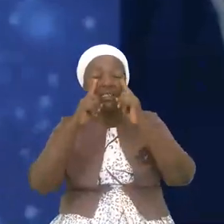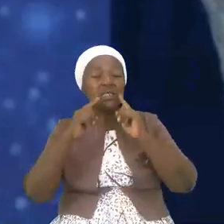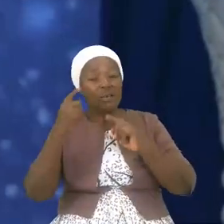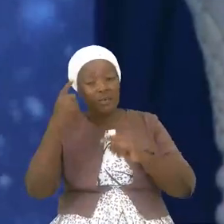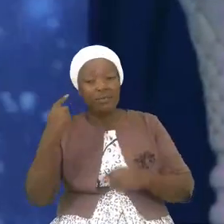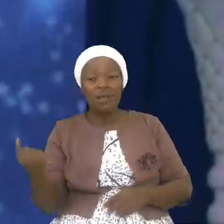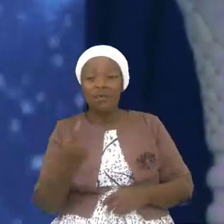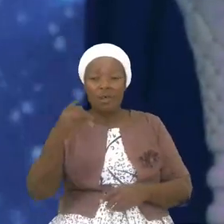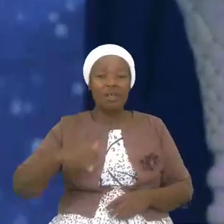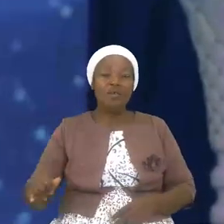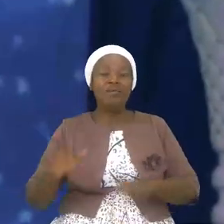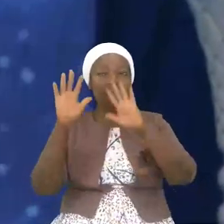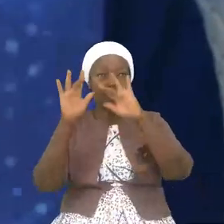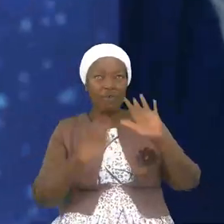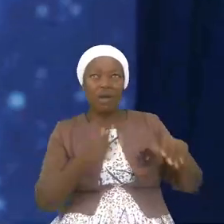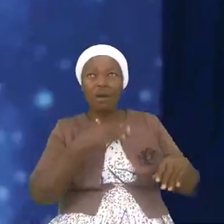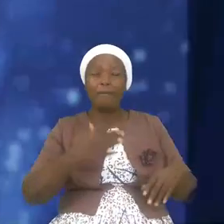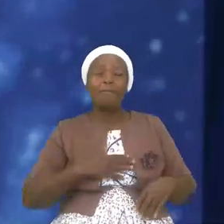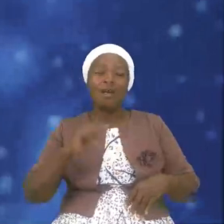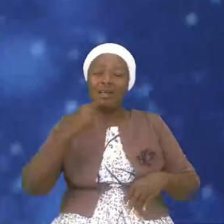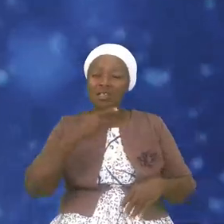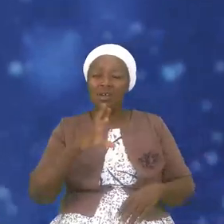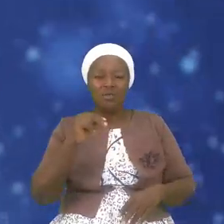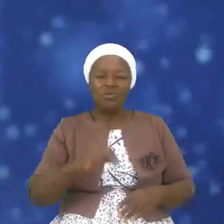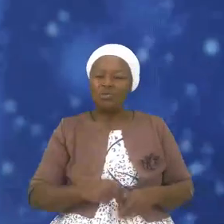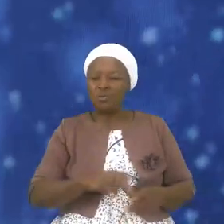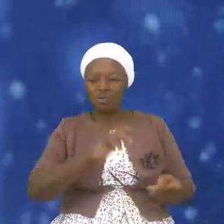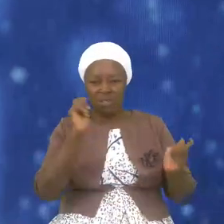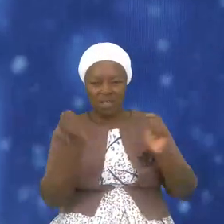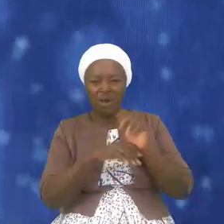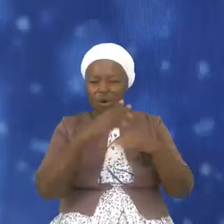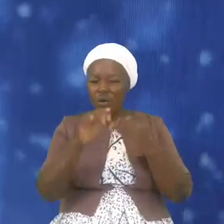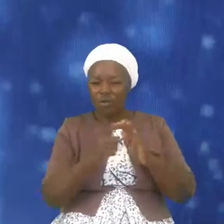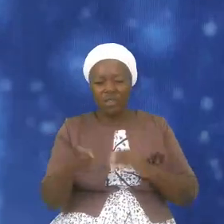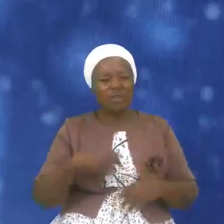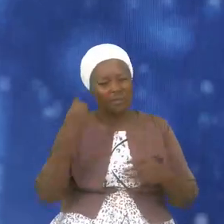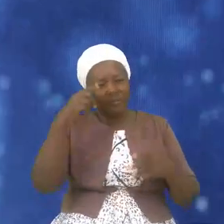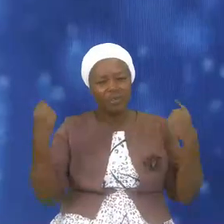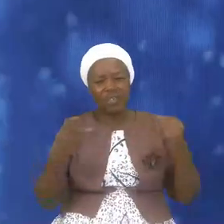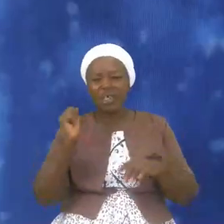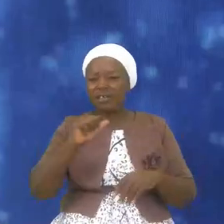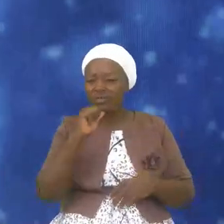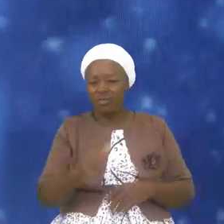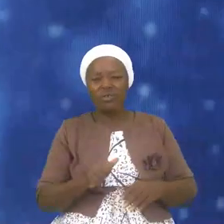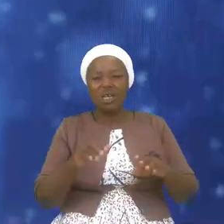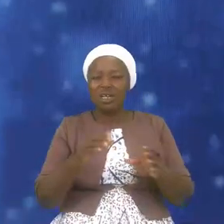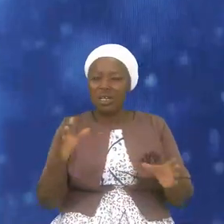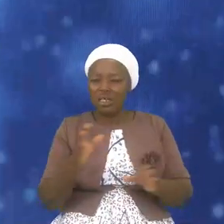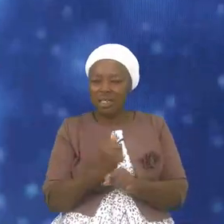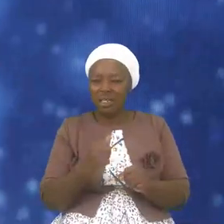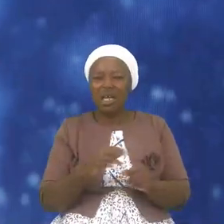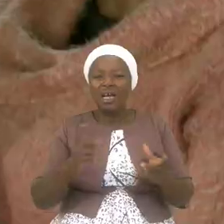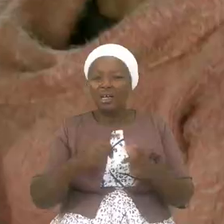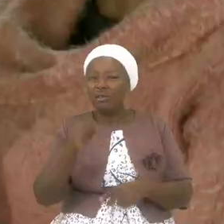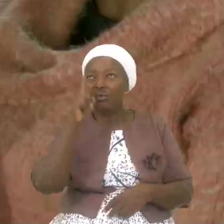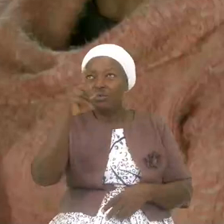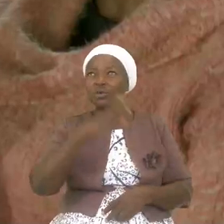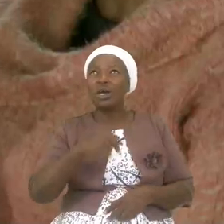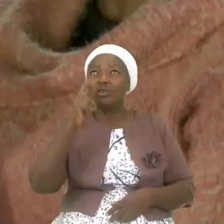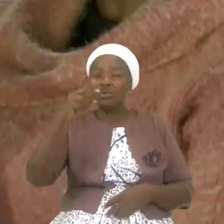jamais, mon zèle qui continue. Tout cela ne peut expier mon péché. Toi et toi